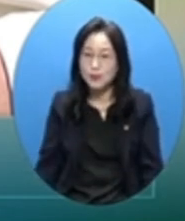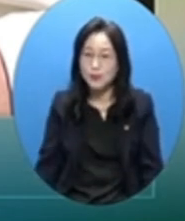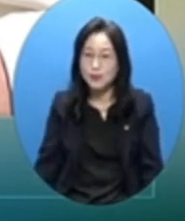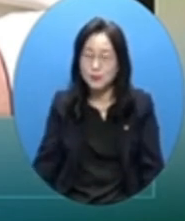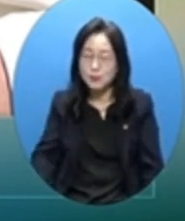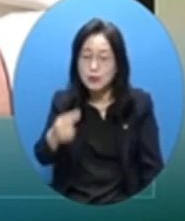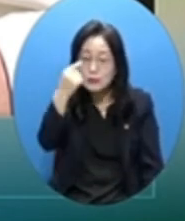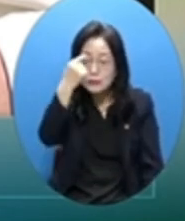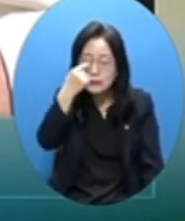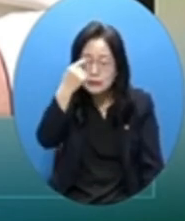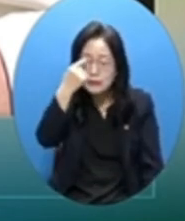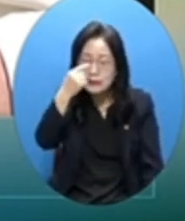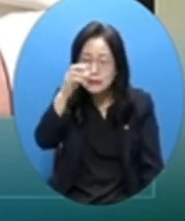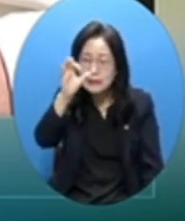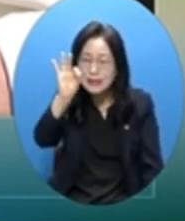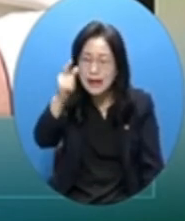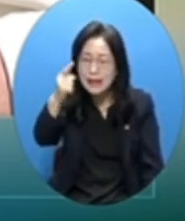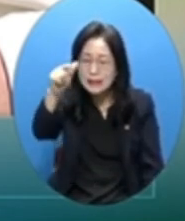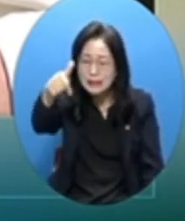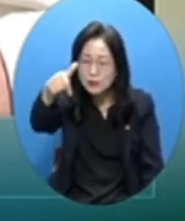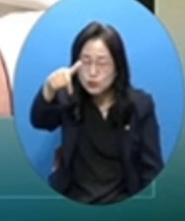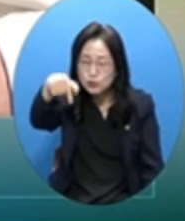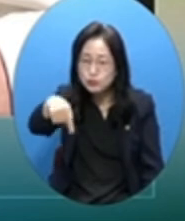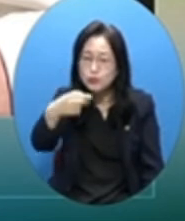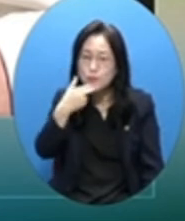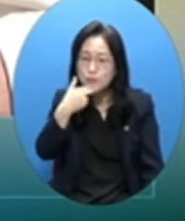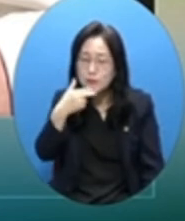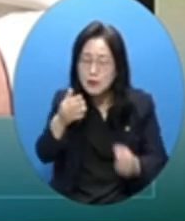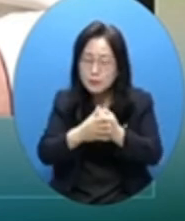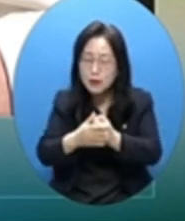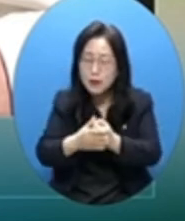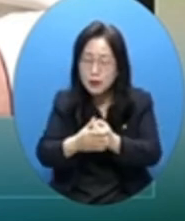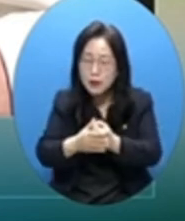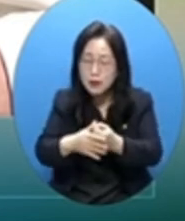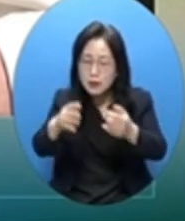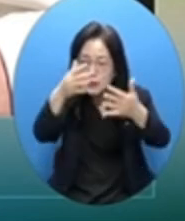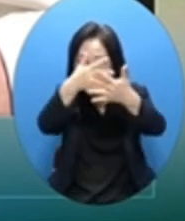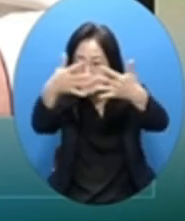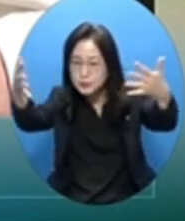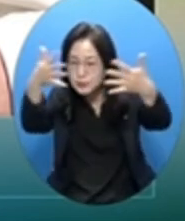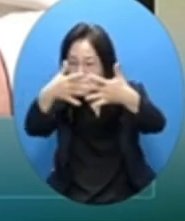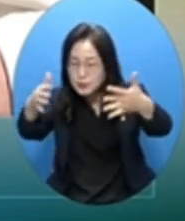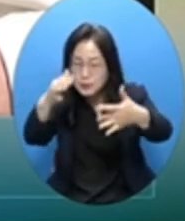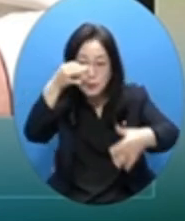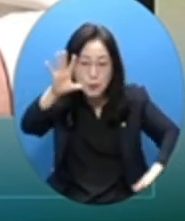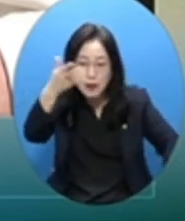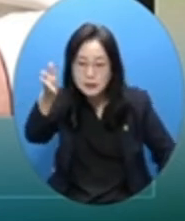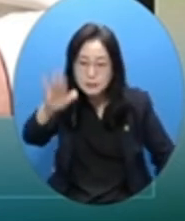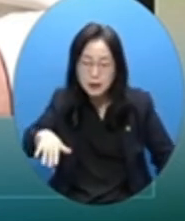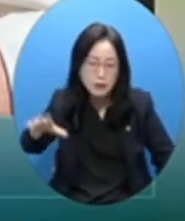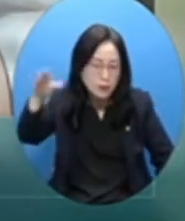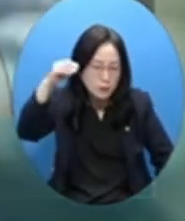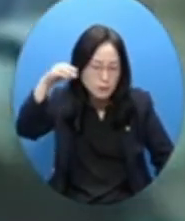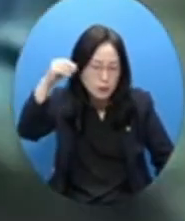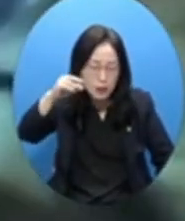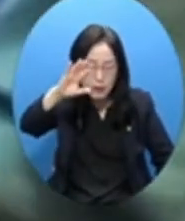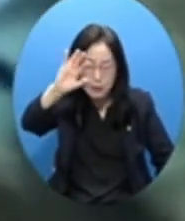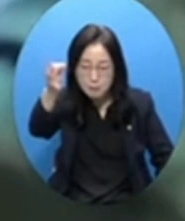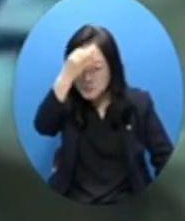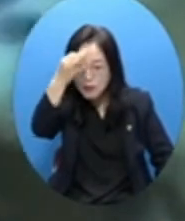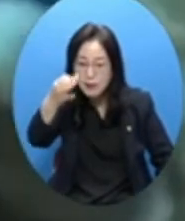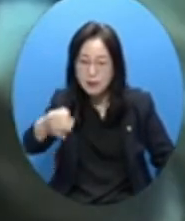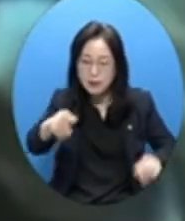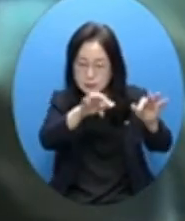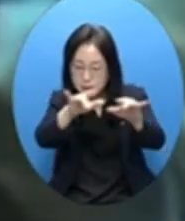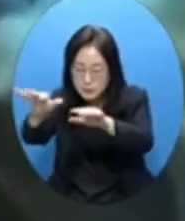천적으로 안구가 없이 태어나기 때문에 음표도 보지 못하고 아무것도 못하는데 듣고 그냥 치는 그런 천적인 그런 재능을 가졌기 때문에